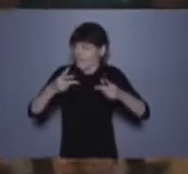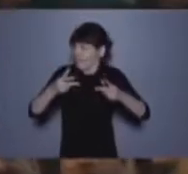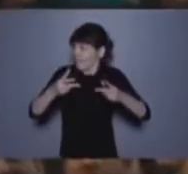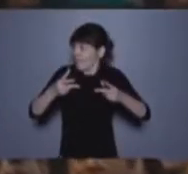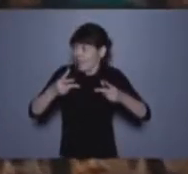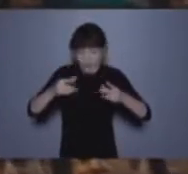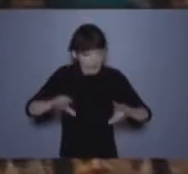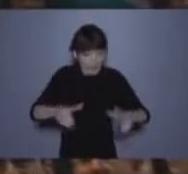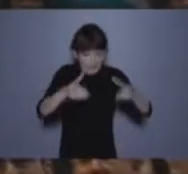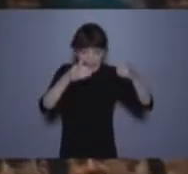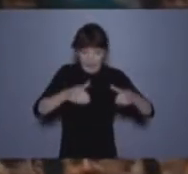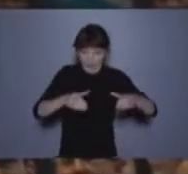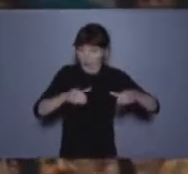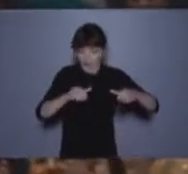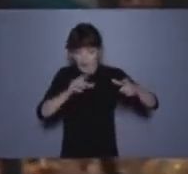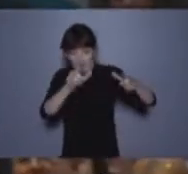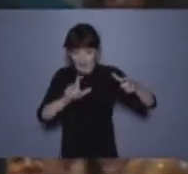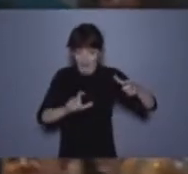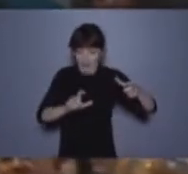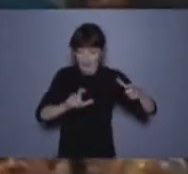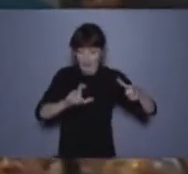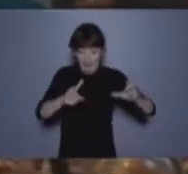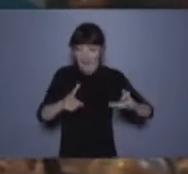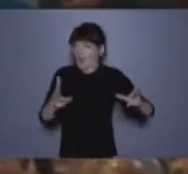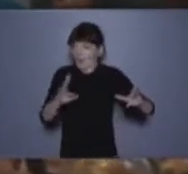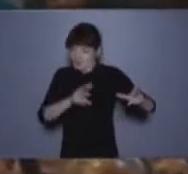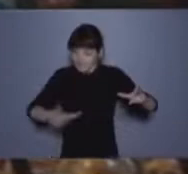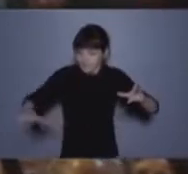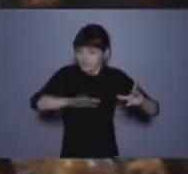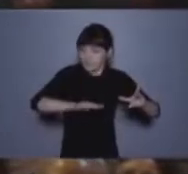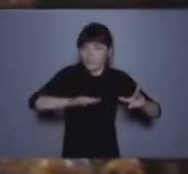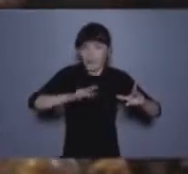comme celle-là, les gens? Réfléchissons tous. Ce n'est pas une